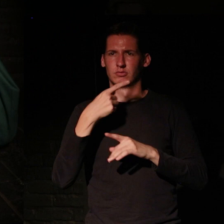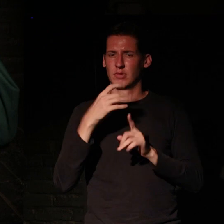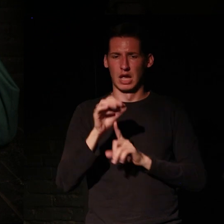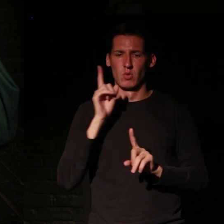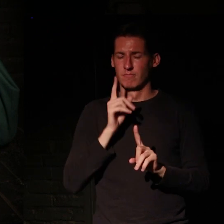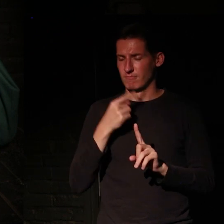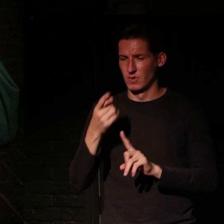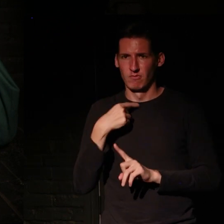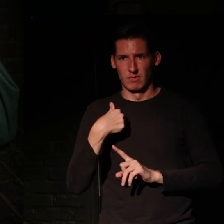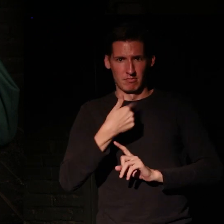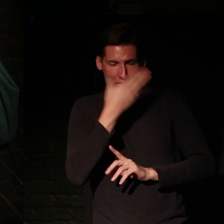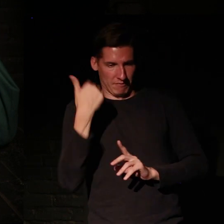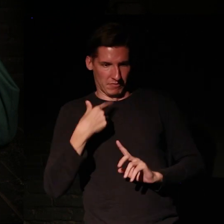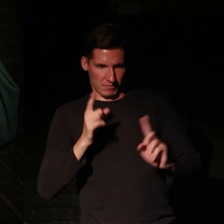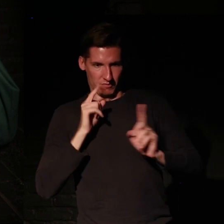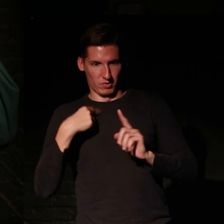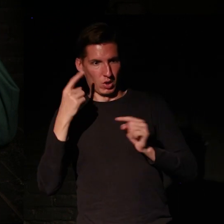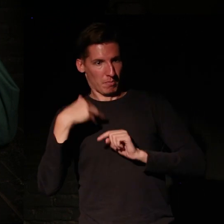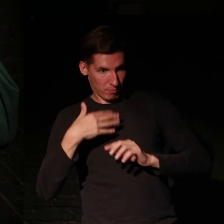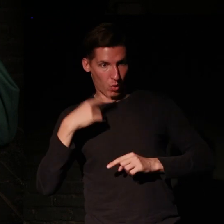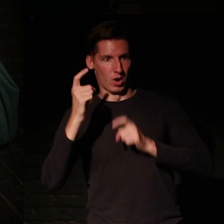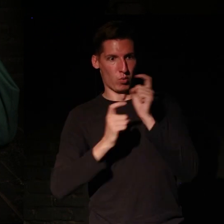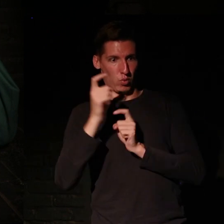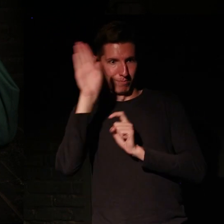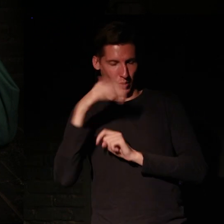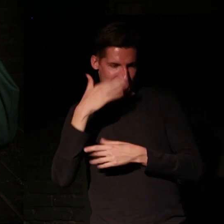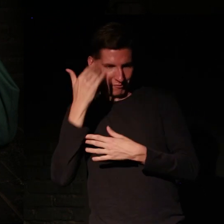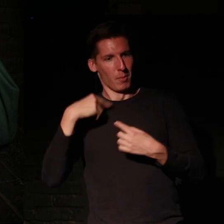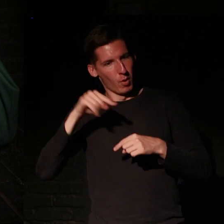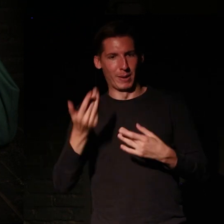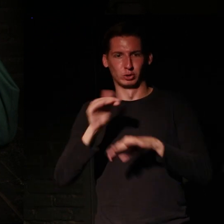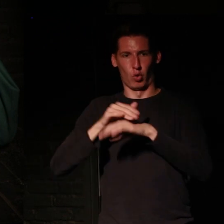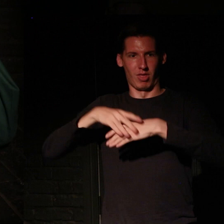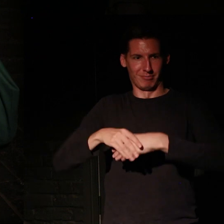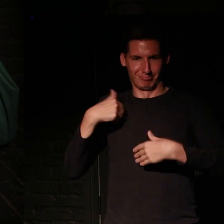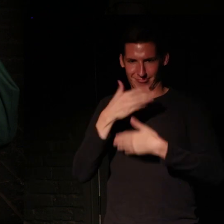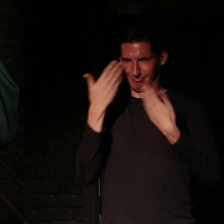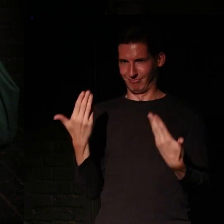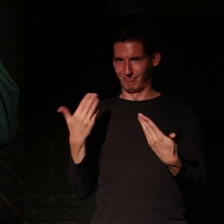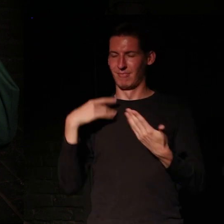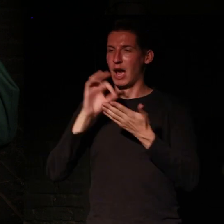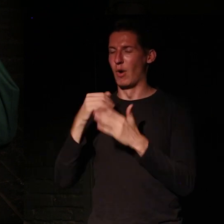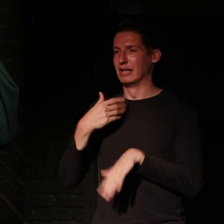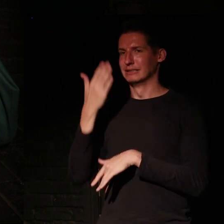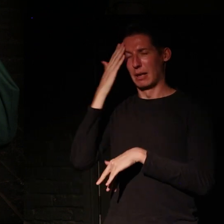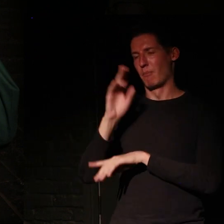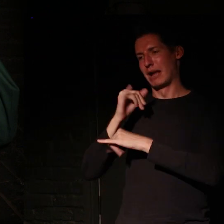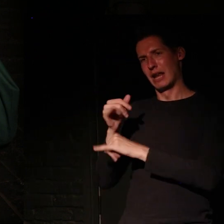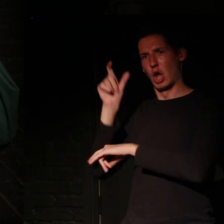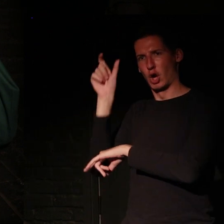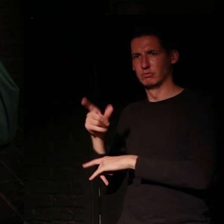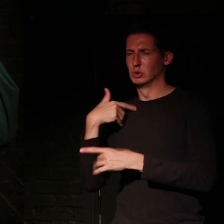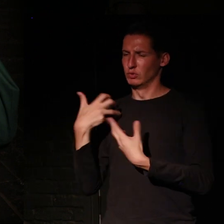nie wiedziałem, że mam jakąś kłótnię z Bogiem, którą mam zakończyć. I teraz znam osobę, która jest już w